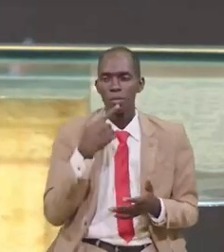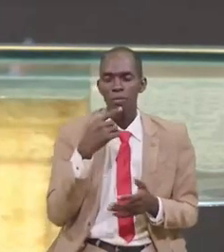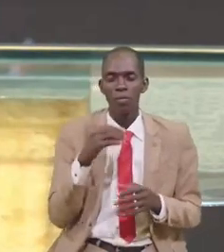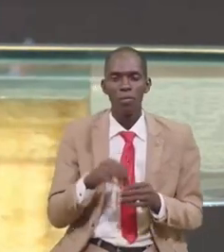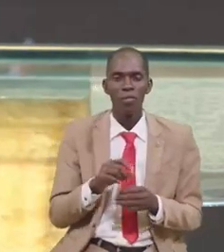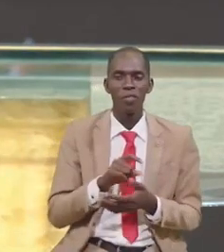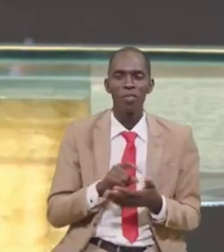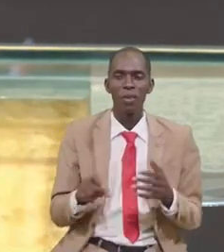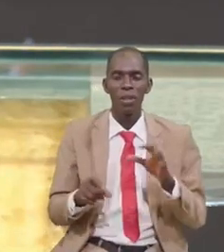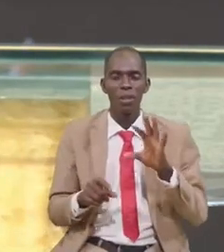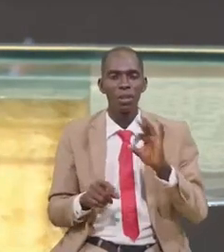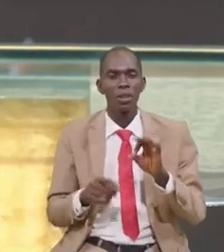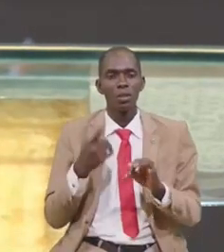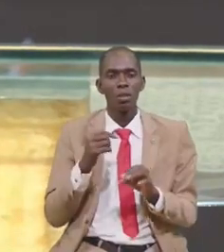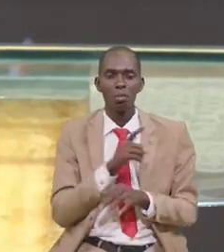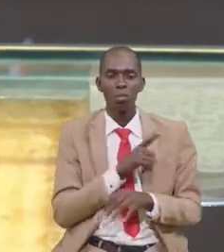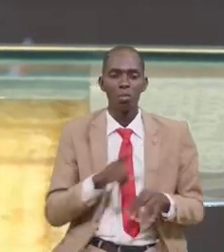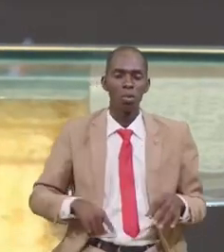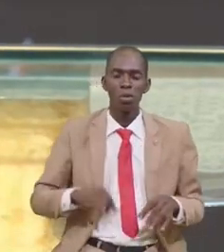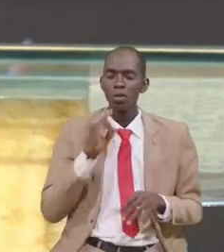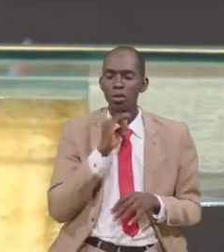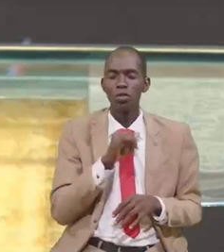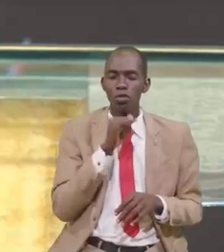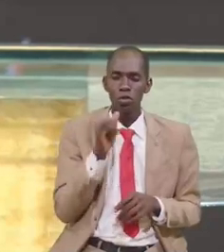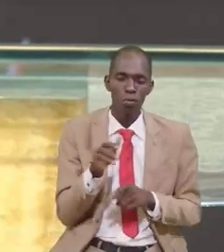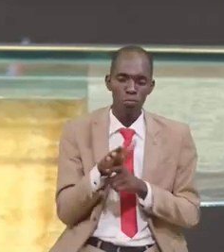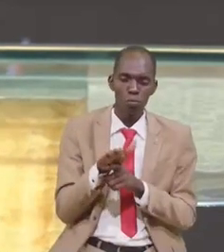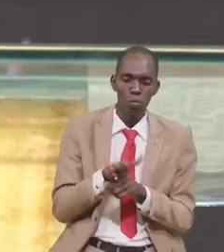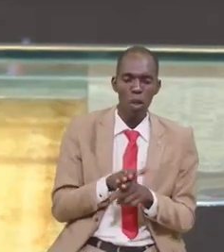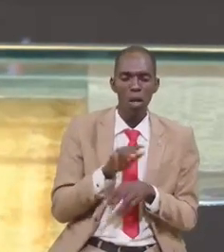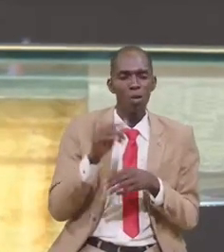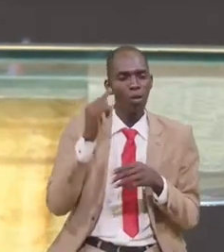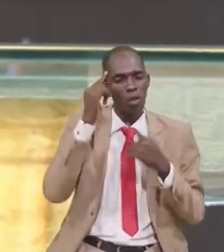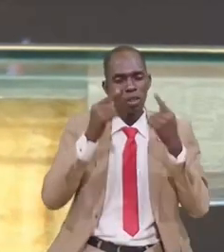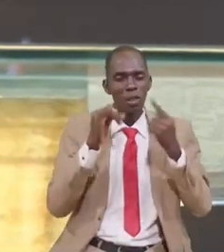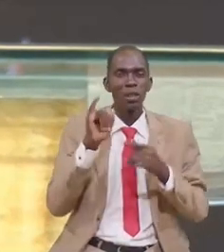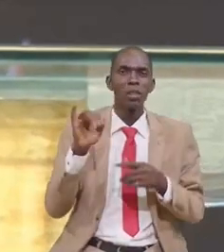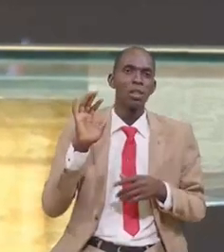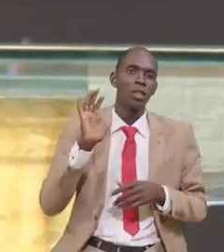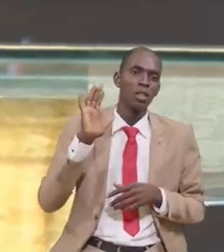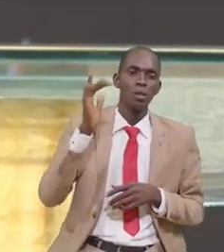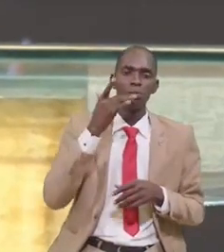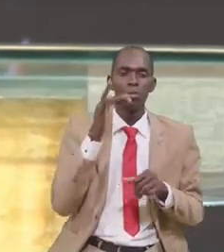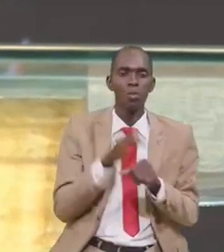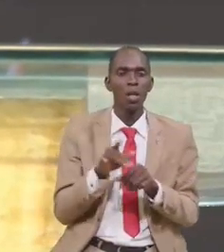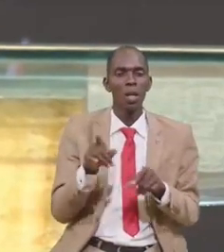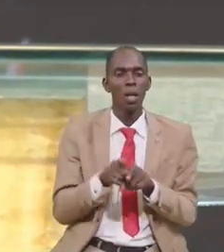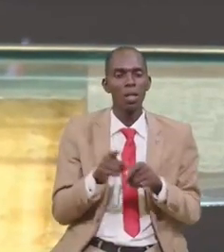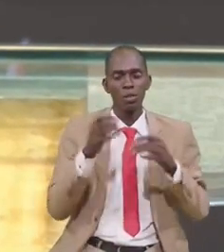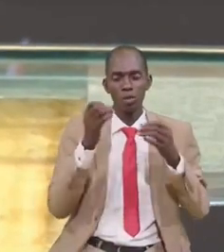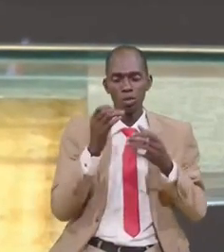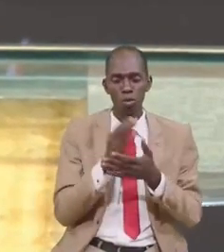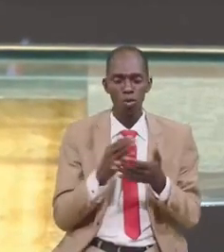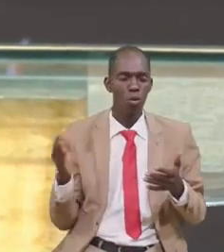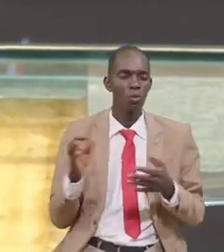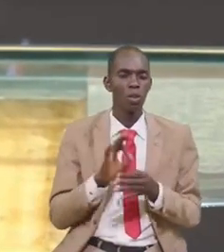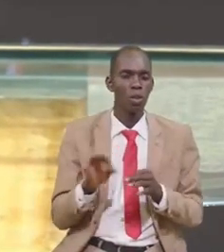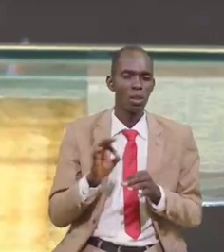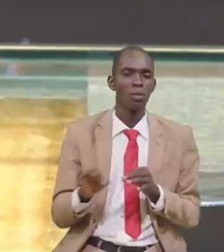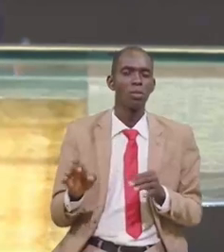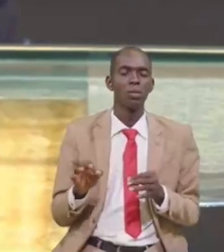Le Seigneur ne tarde pas dans l'accomplissement de la promesse, comme quelques-uns le croient, mais il use